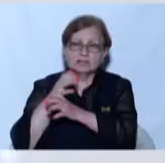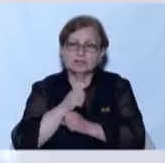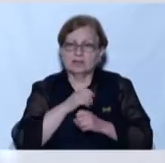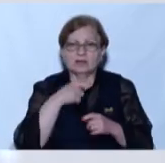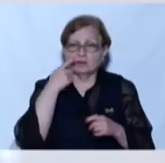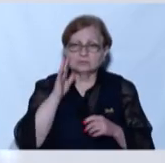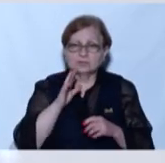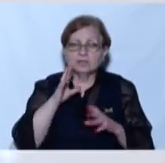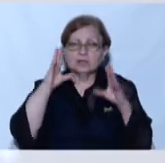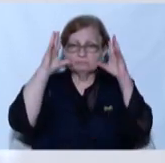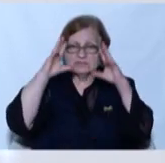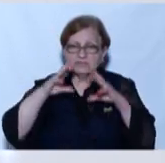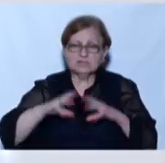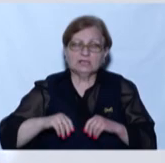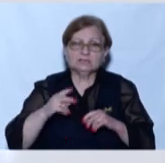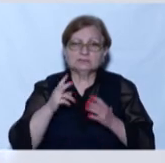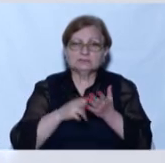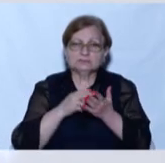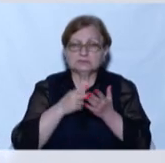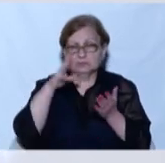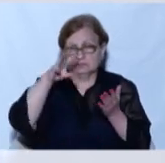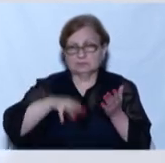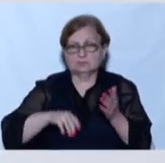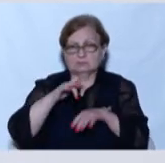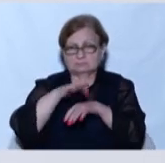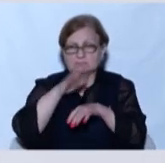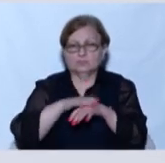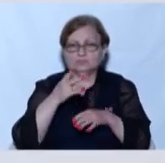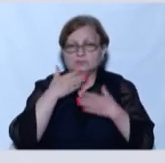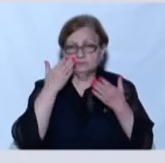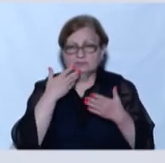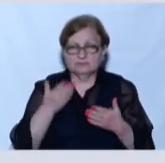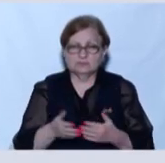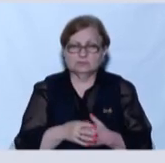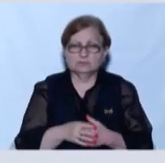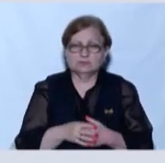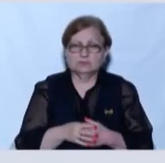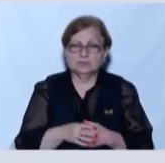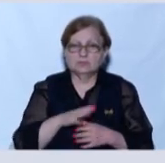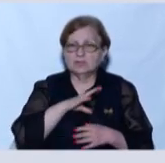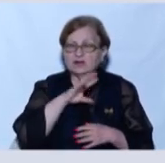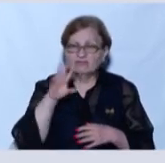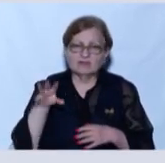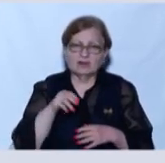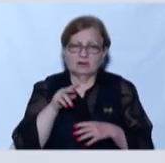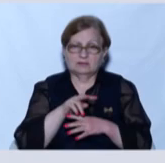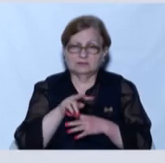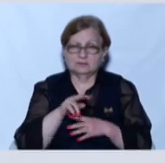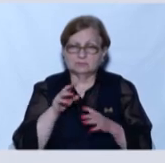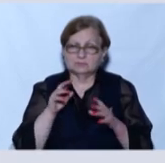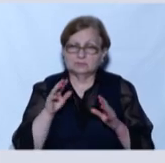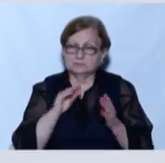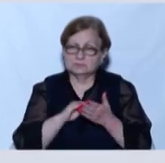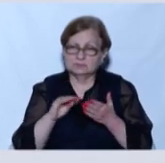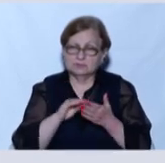ვისწავლოთ. არამედ ციგნი უნდა ავიღოთ და წავიკითხოთ, როგორ ციგს ეკადრება. ესე უნდა წავიკითხოთ ყველა სხვა ნაწარმოები. Და შემდეგ